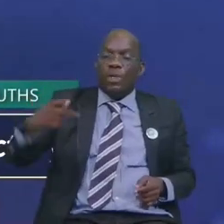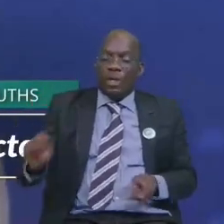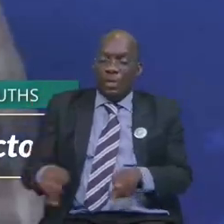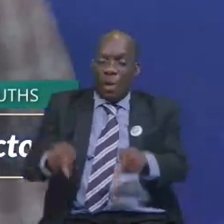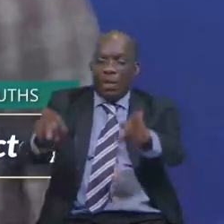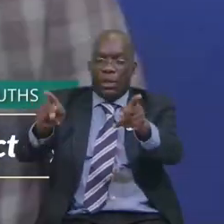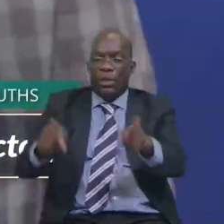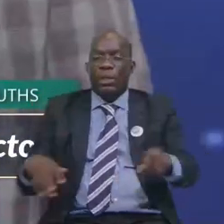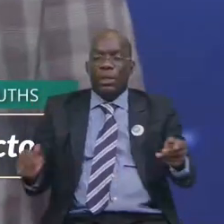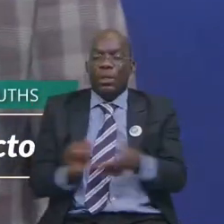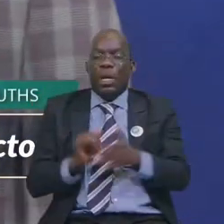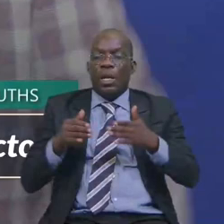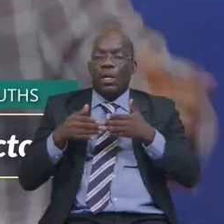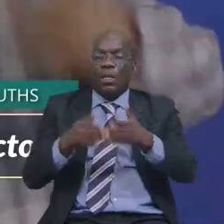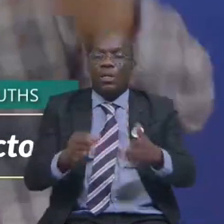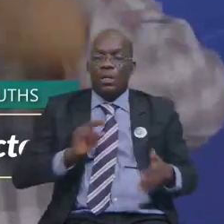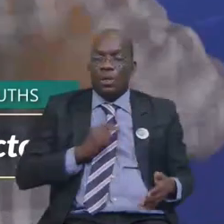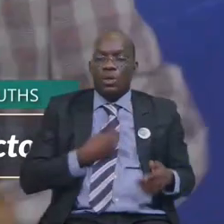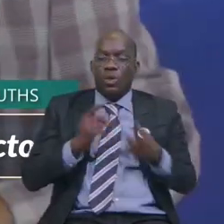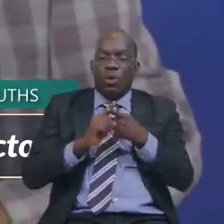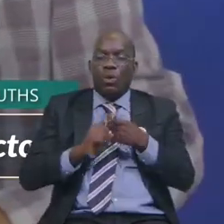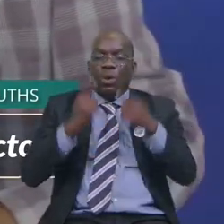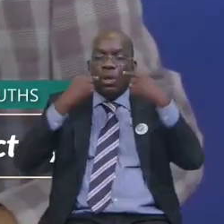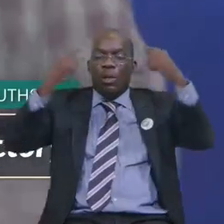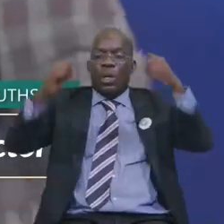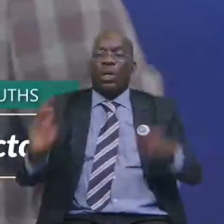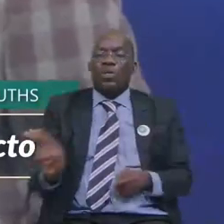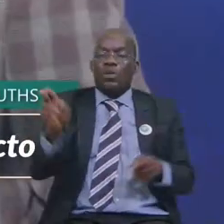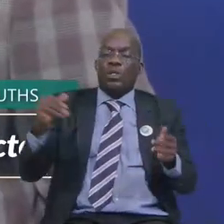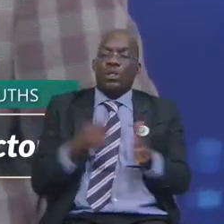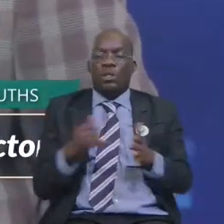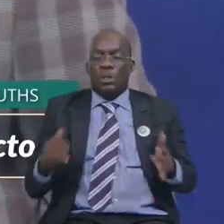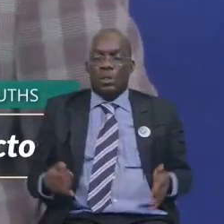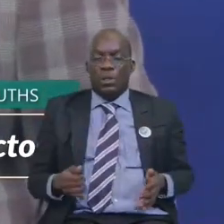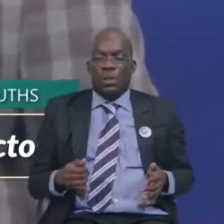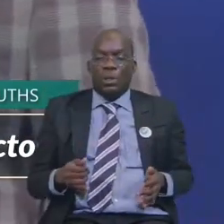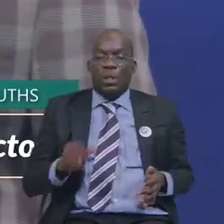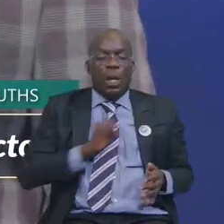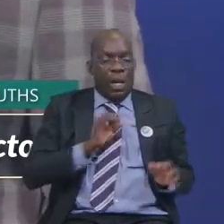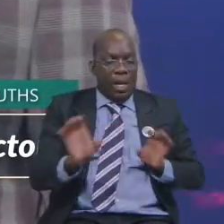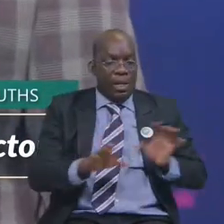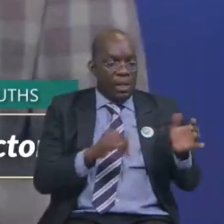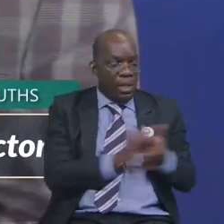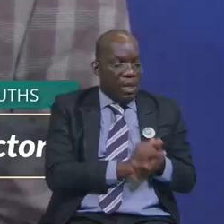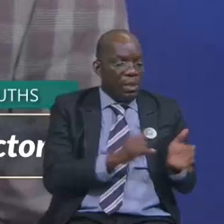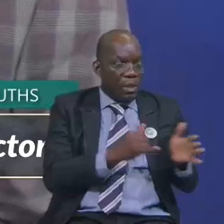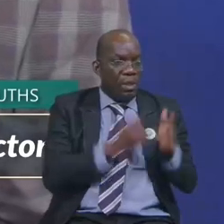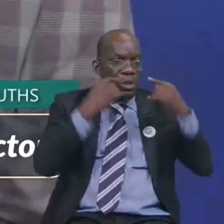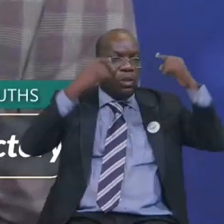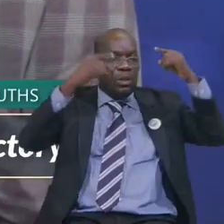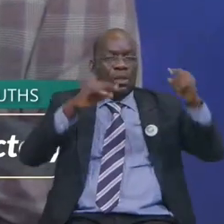trajectoire du succès indéniable maximise cela je l'ai fait avant et ça marchait comment est-ce que je l'ai